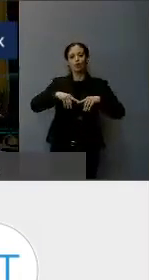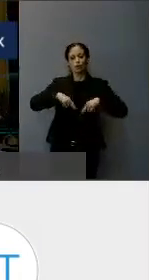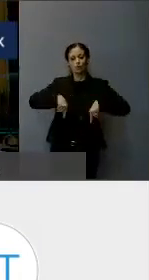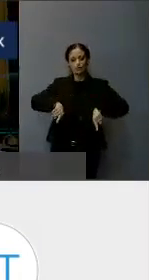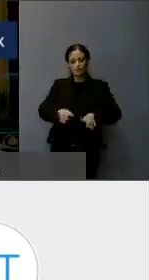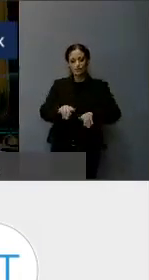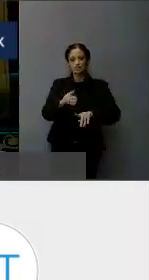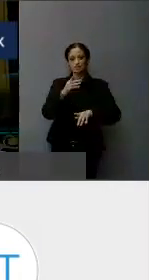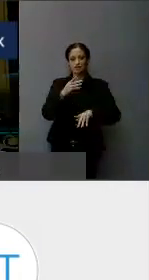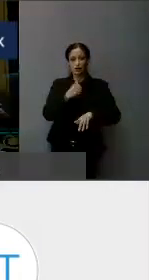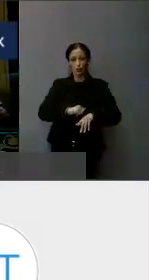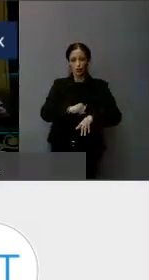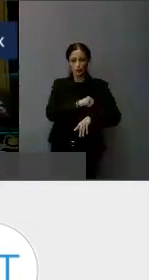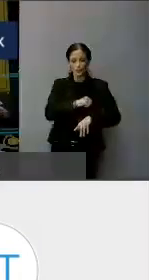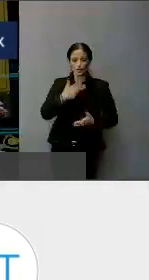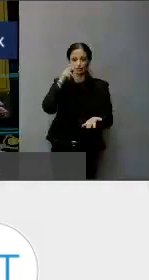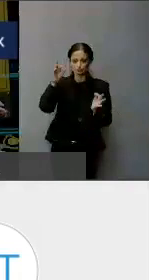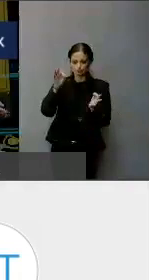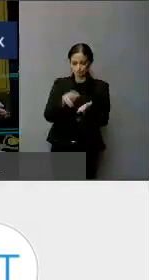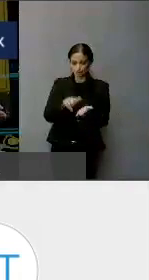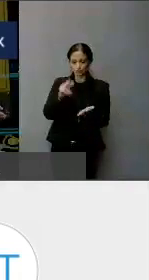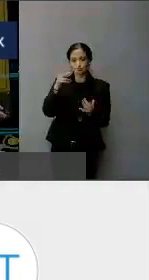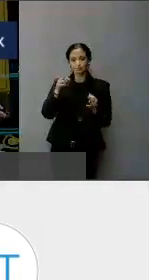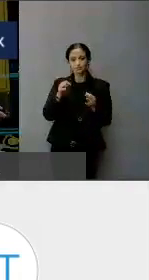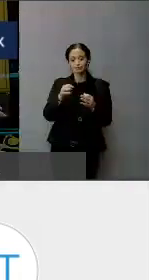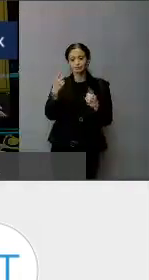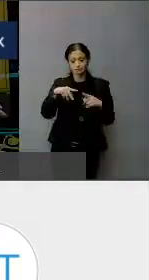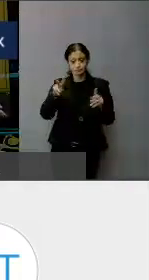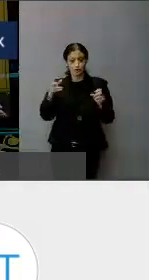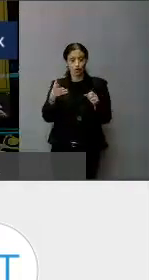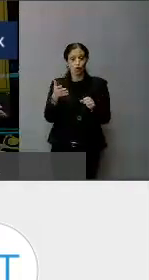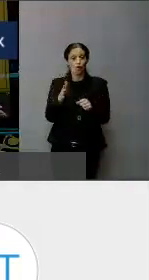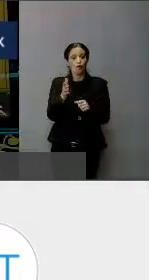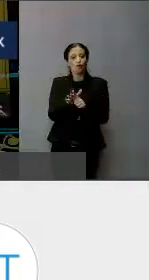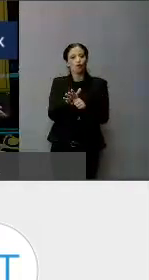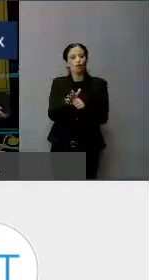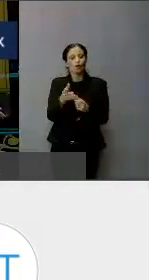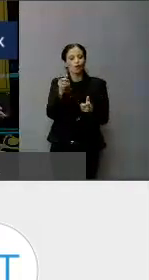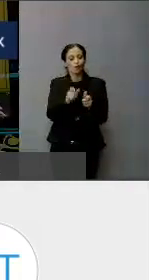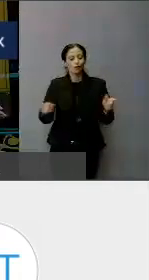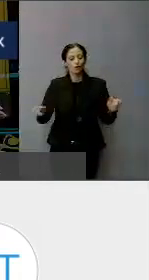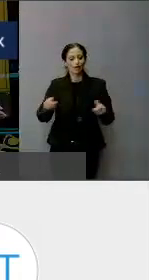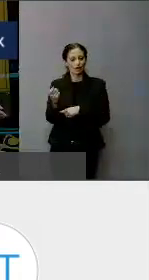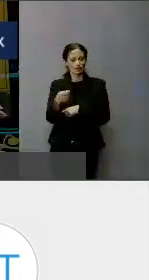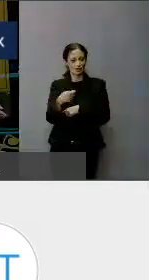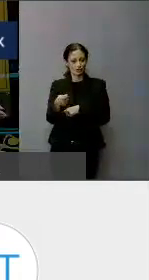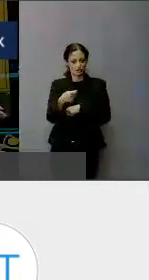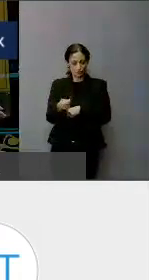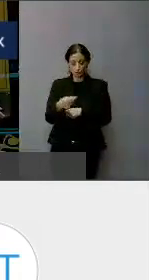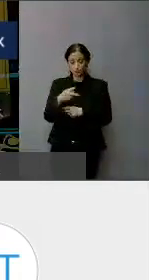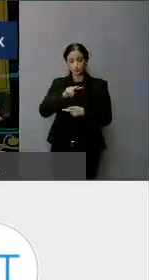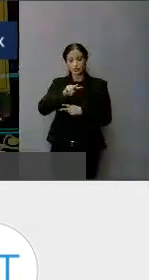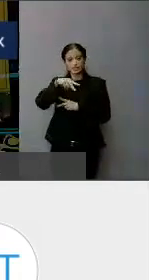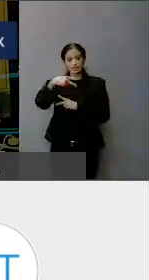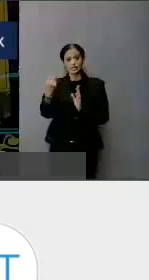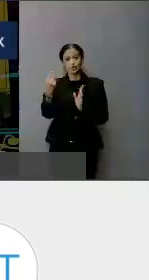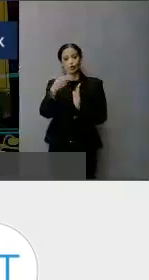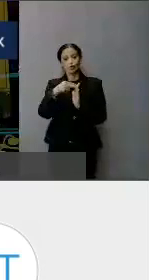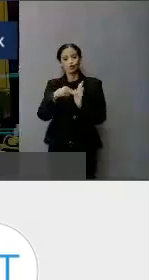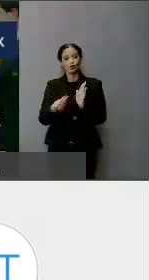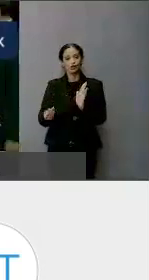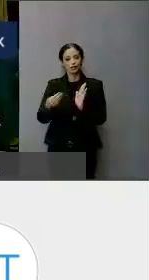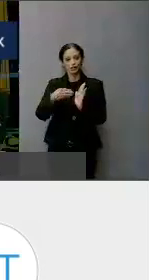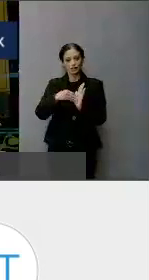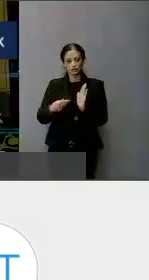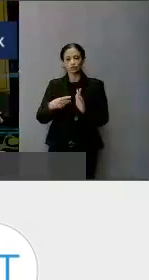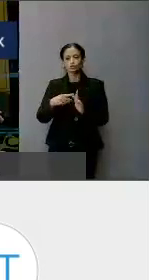fuori sacco sull'organico dei vigili del fuoco bar a dare lettura del secondo ordine del giorno fuori sacco